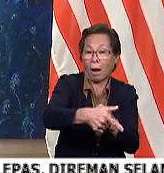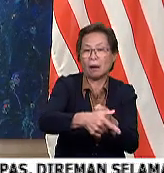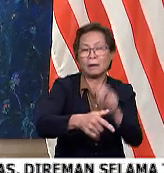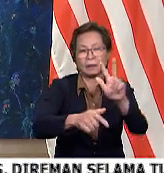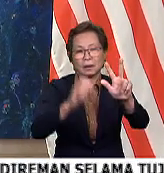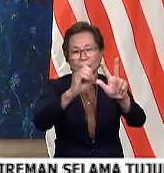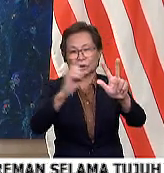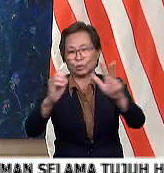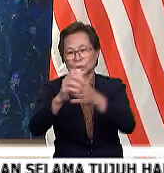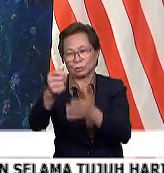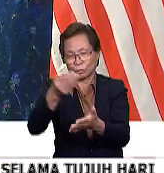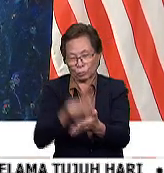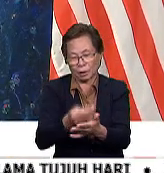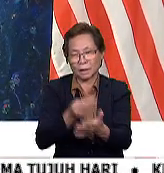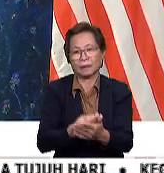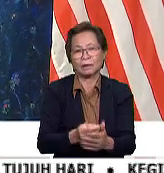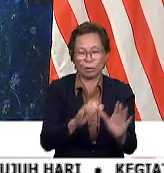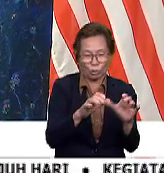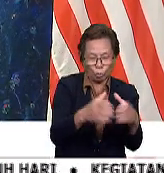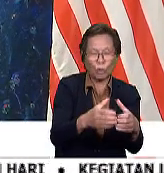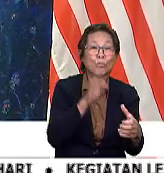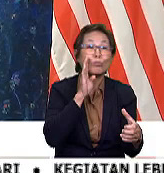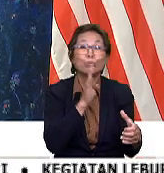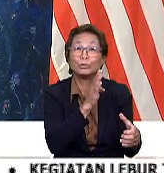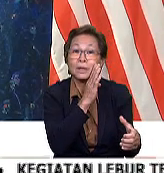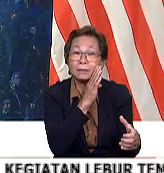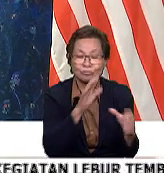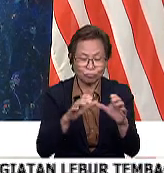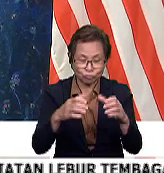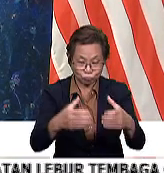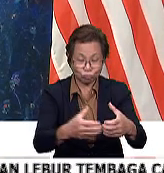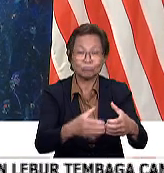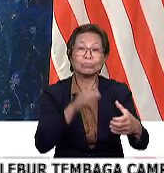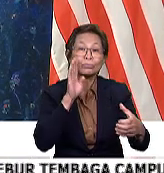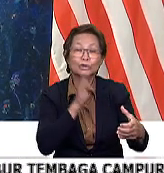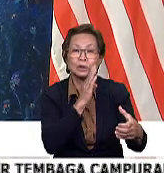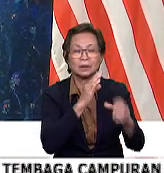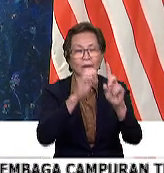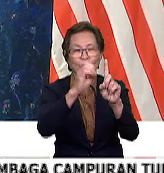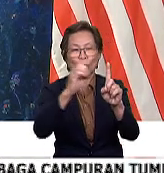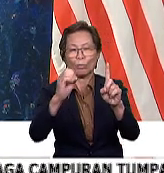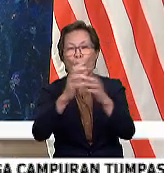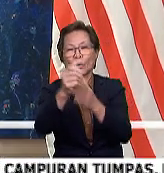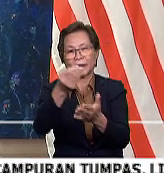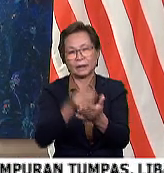300.000 ingin gulungan bujang Pulo rekam 5 100